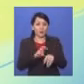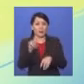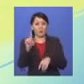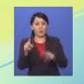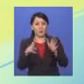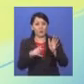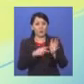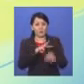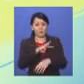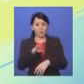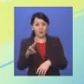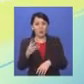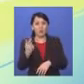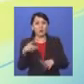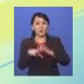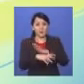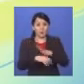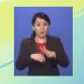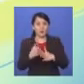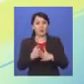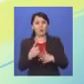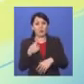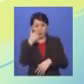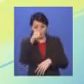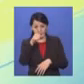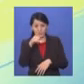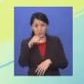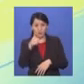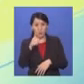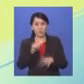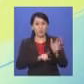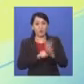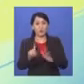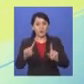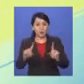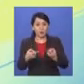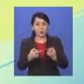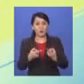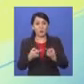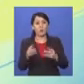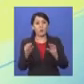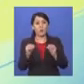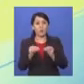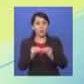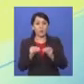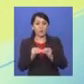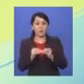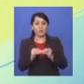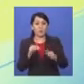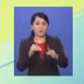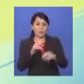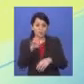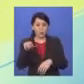қорқытып, 170 миллион теңгені алып кеткен болатын. Олардың бірі жыл басында қолға түссе, қалғандары қашып жүрді.